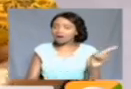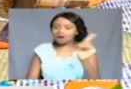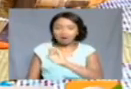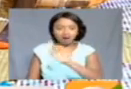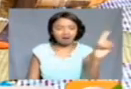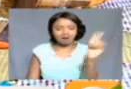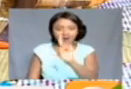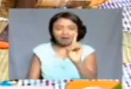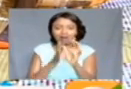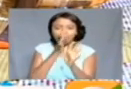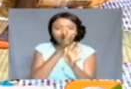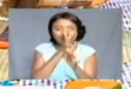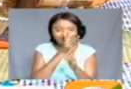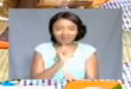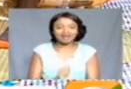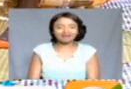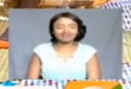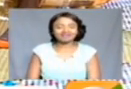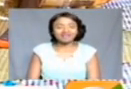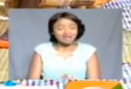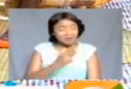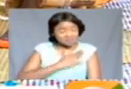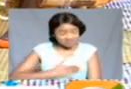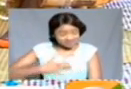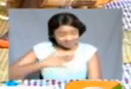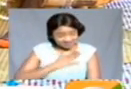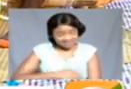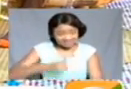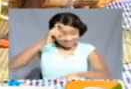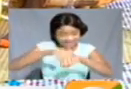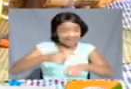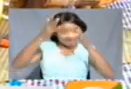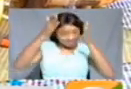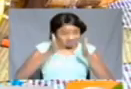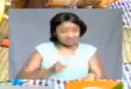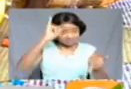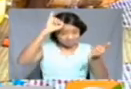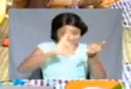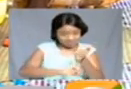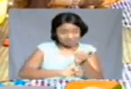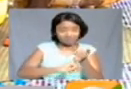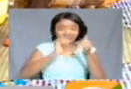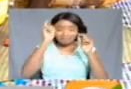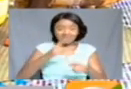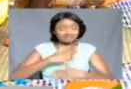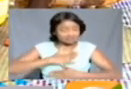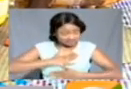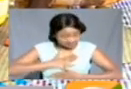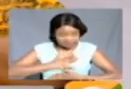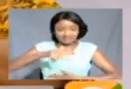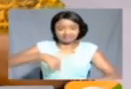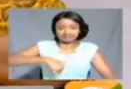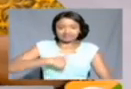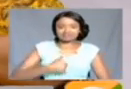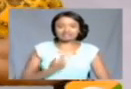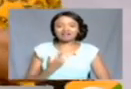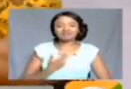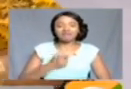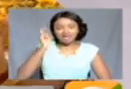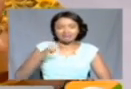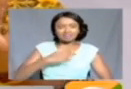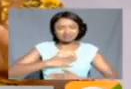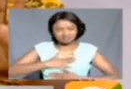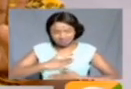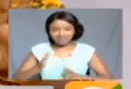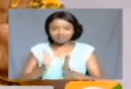uongo. Mtu akiolewa anakuwa na heshima yake tofauti na mwanamume akioa anatakana awe na heshima yake tofauti.